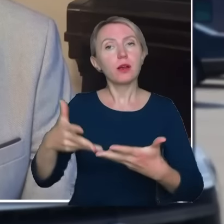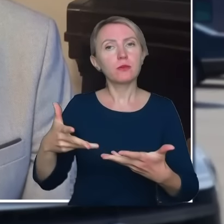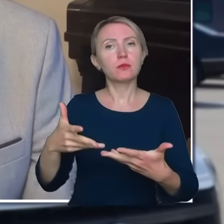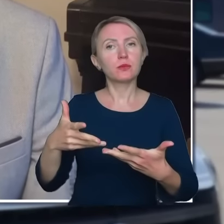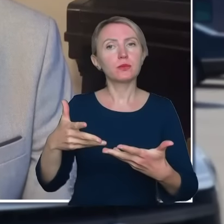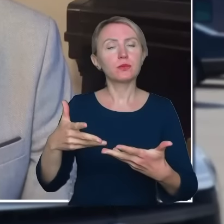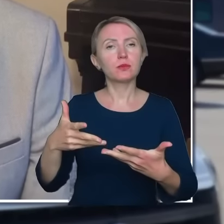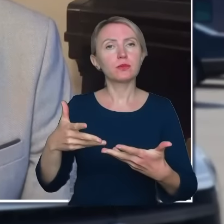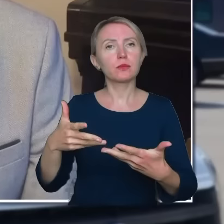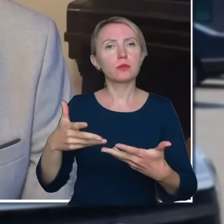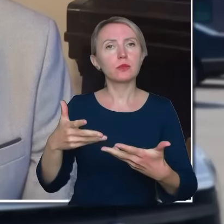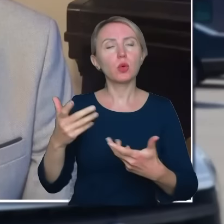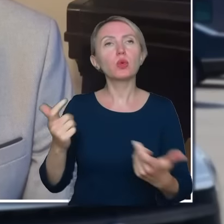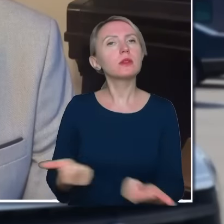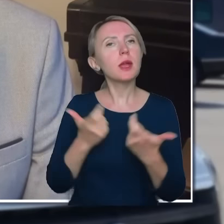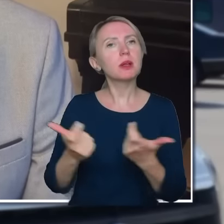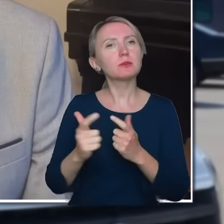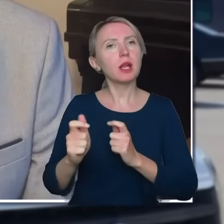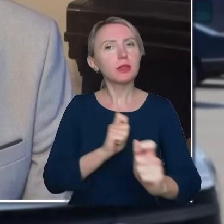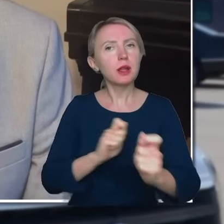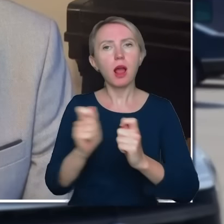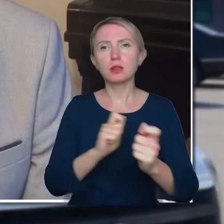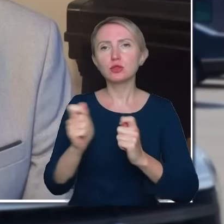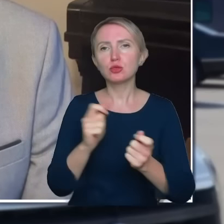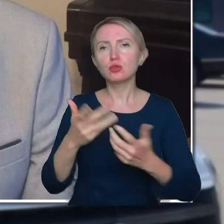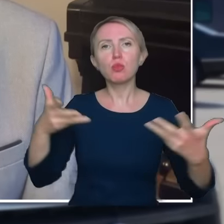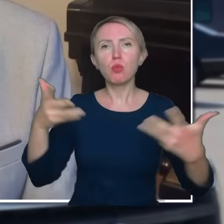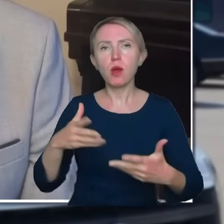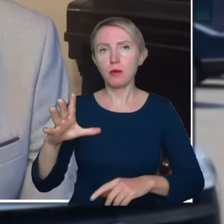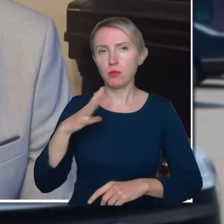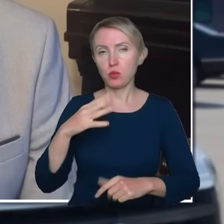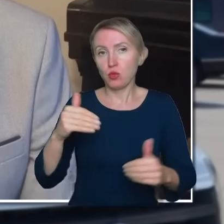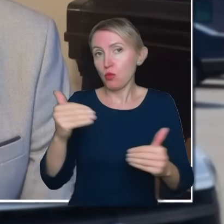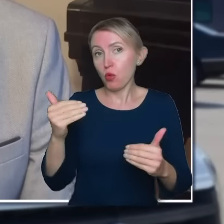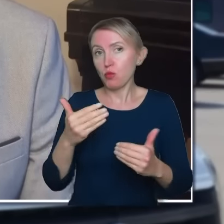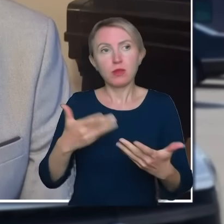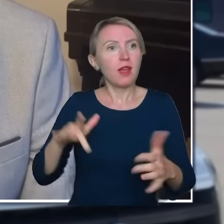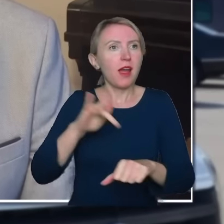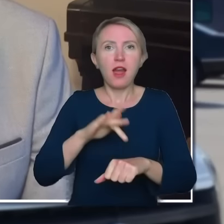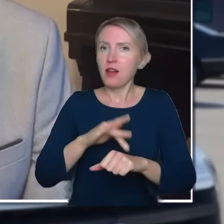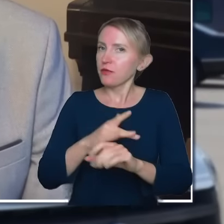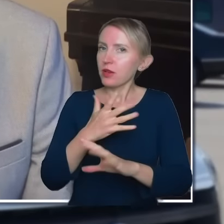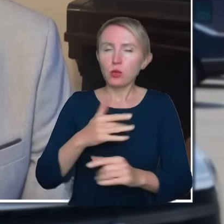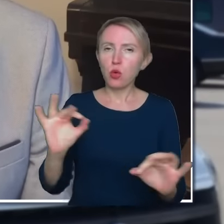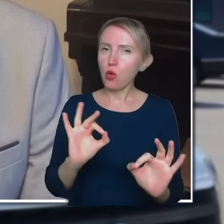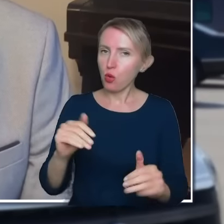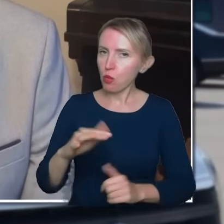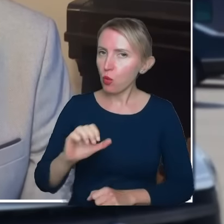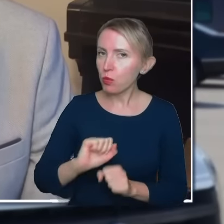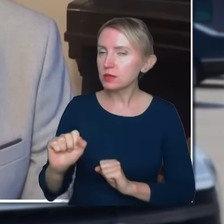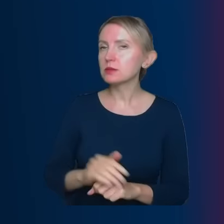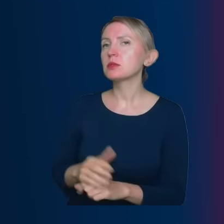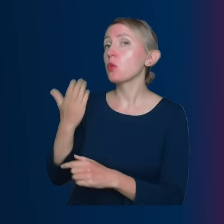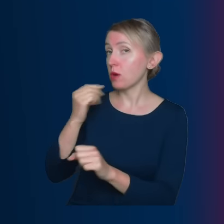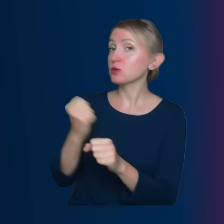do ładunków niebezpiecznych, także no to w konsekwencji mogło się skończyć tragicznie. Tak, bardzo poważna sprawa,